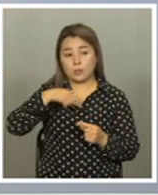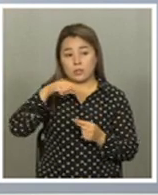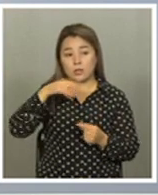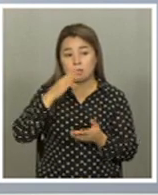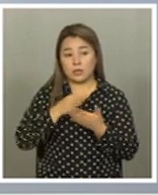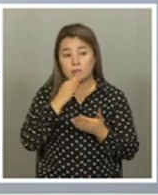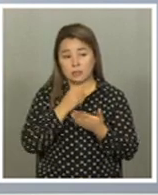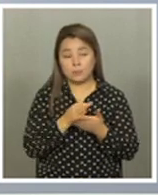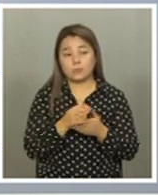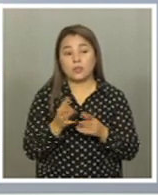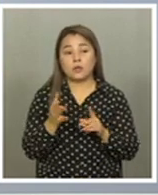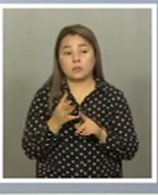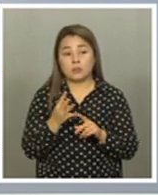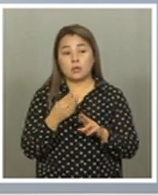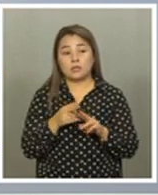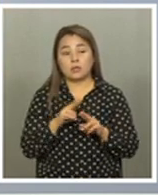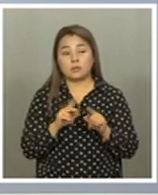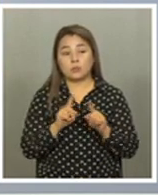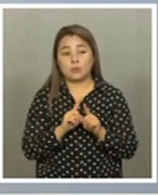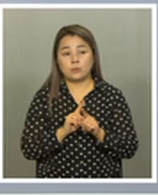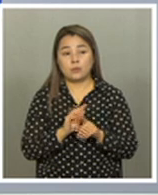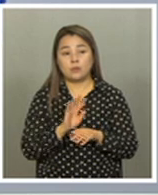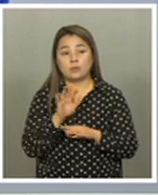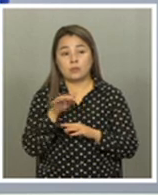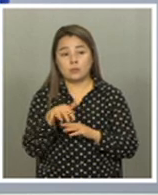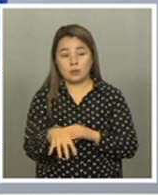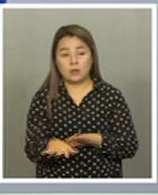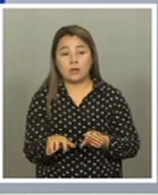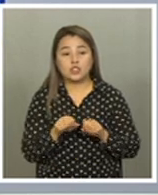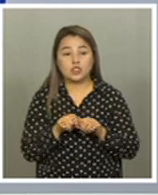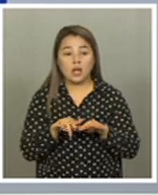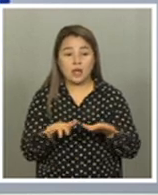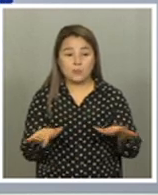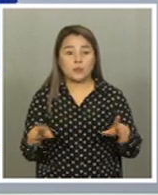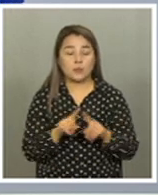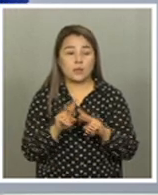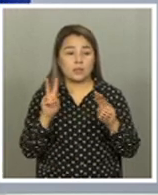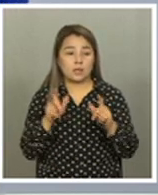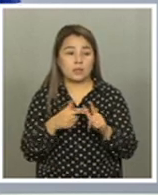Төртінші таңқурай, ол жайылма сабаққа жатқызамыз.